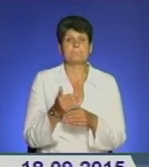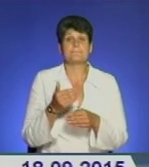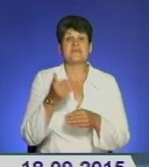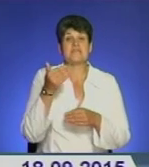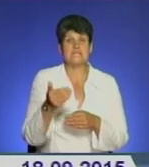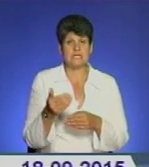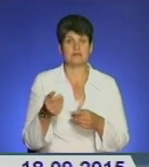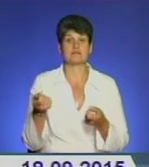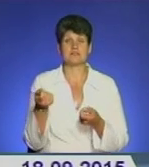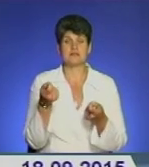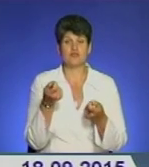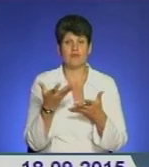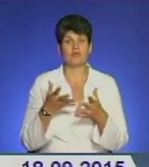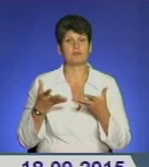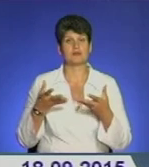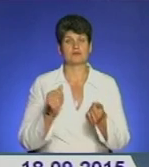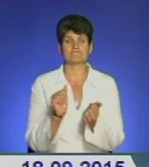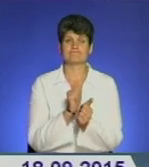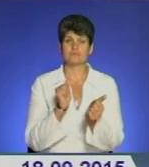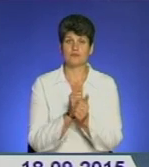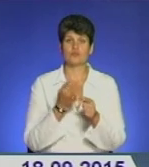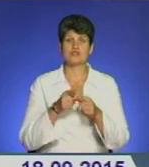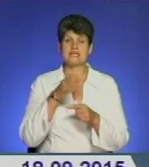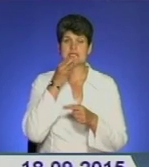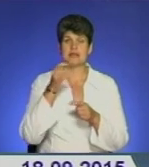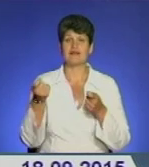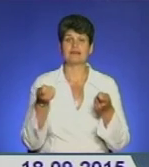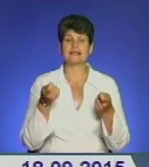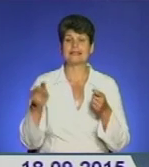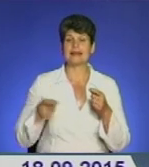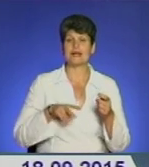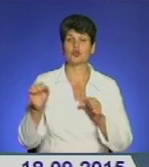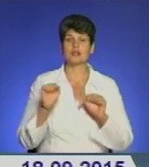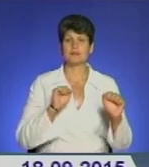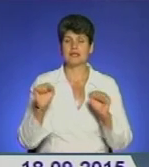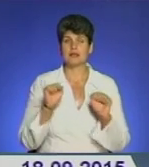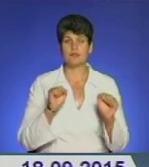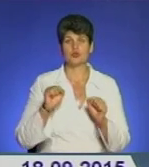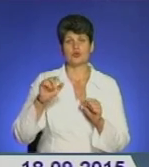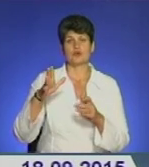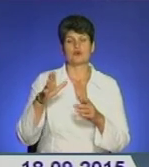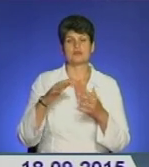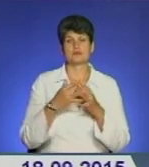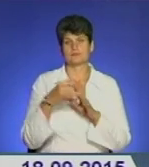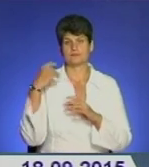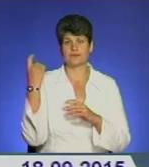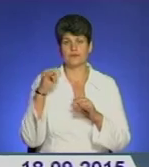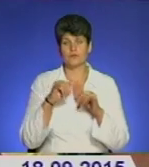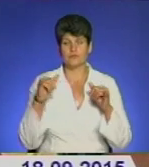вплинула посуха. Про це під час прес-конференції розповів директор департаменту агропромислового розвитку обласної державної адміністрації Олег